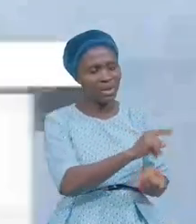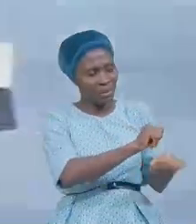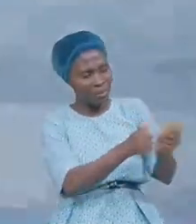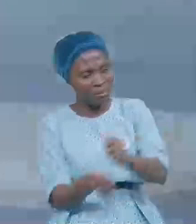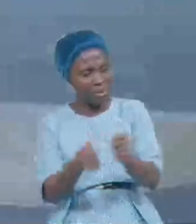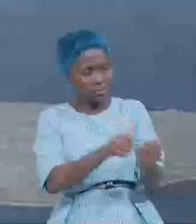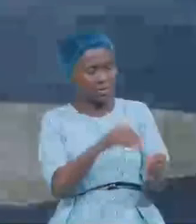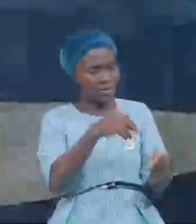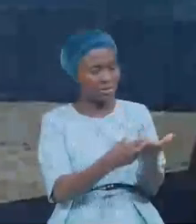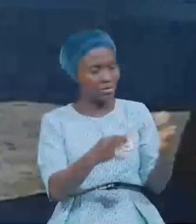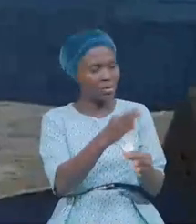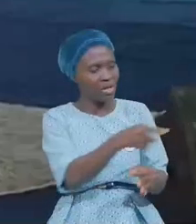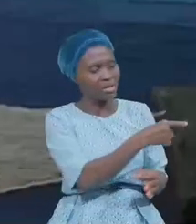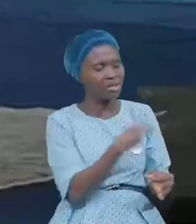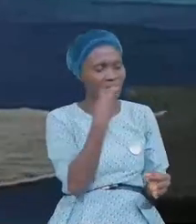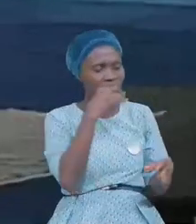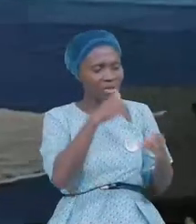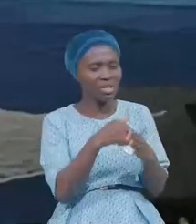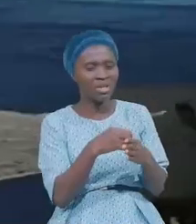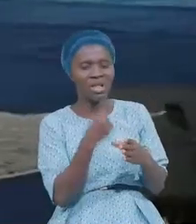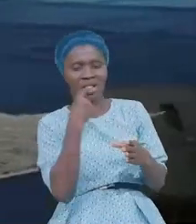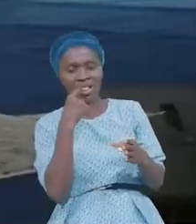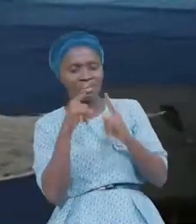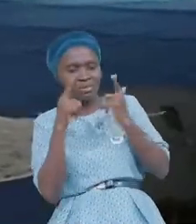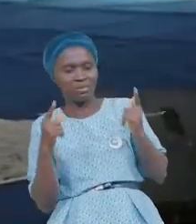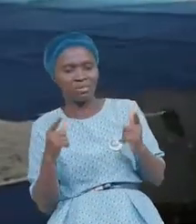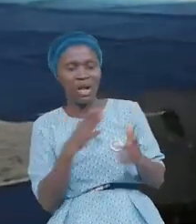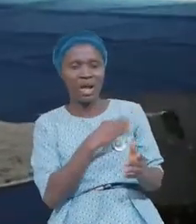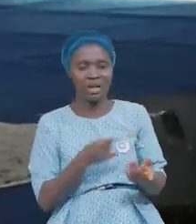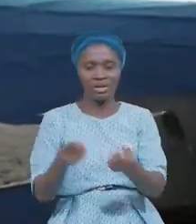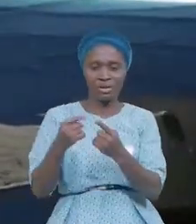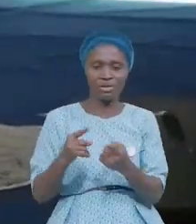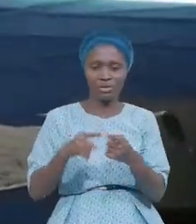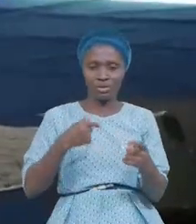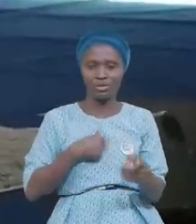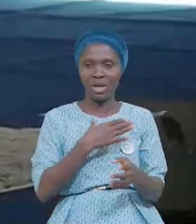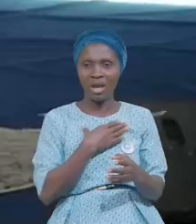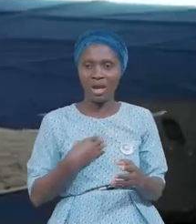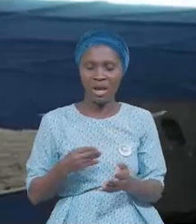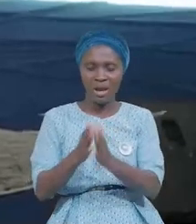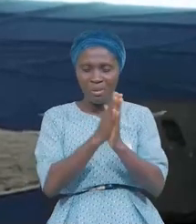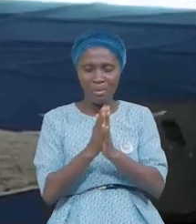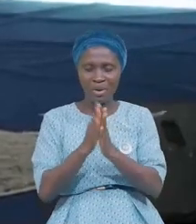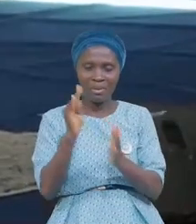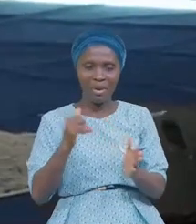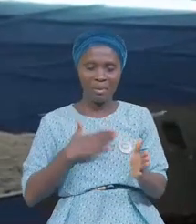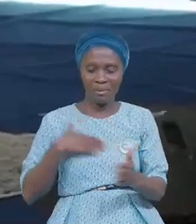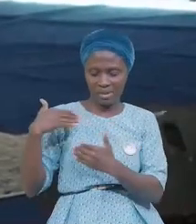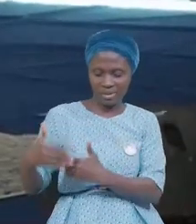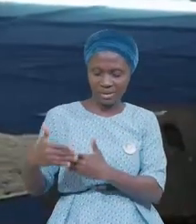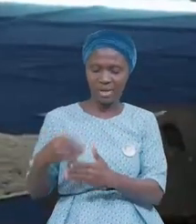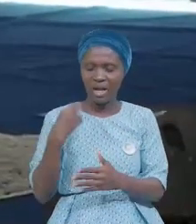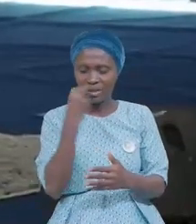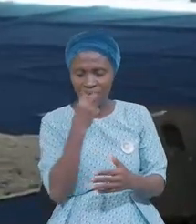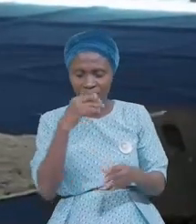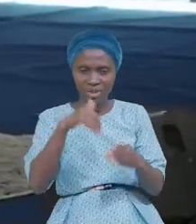venaient me dire, ils voulaient s'agenouiller à côté de moi, prier à côté de moi, en train de parler en langue, pour